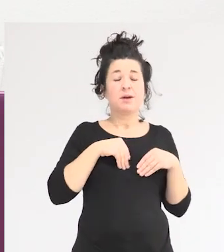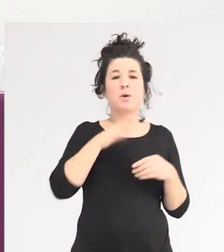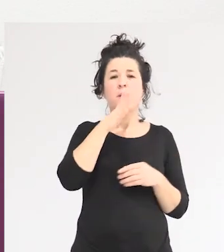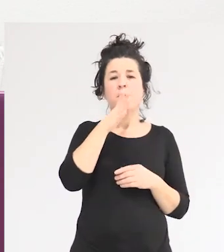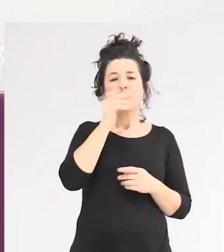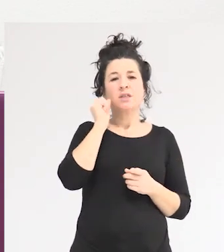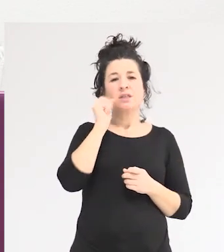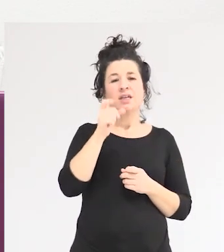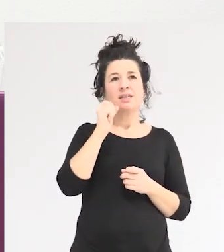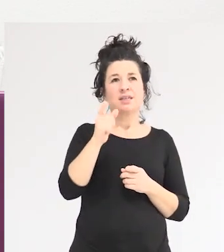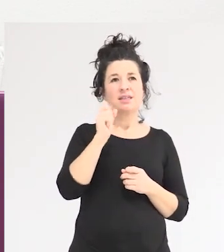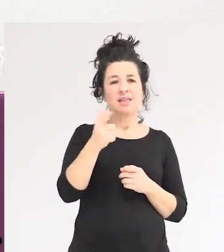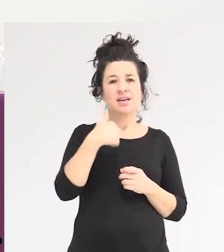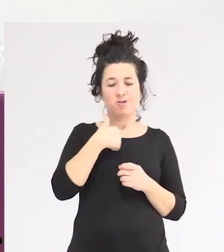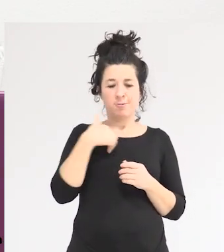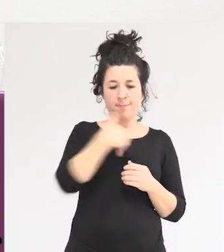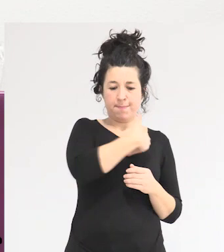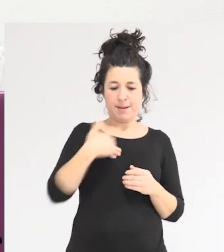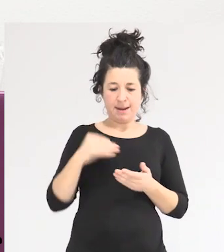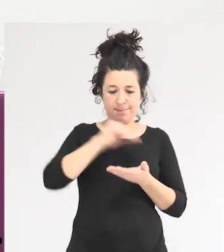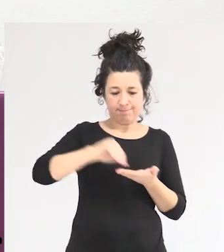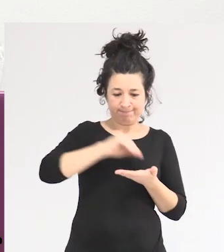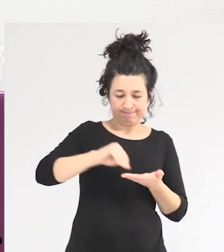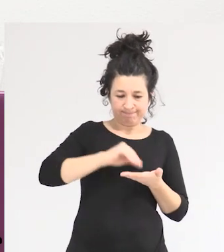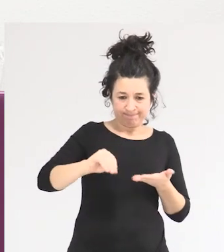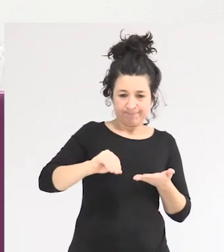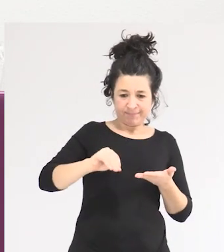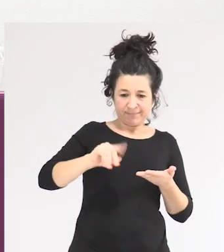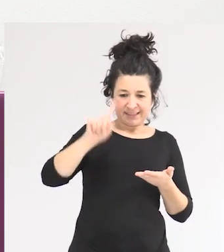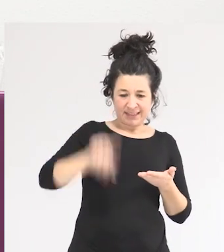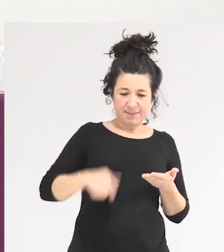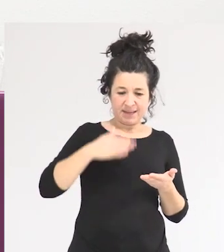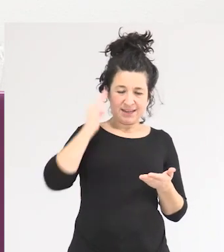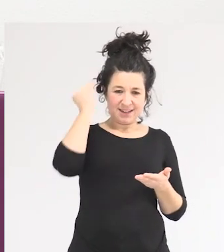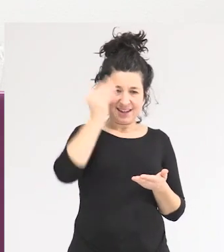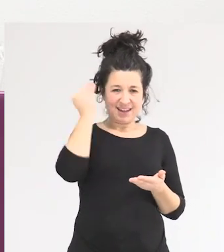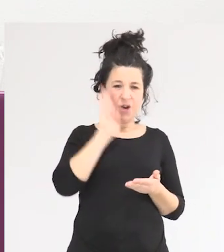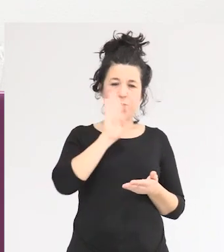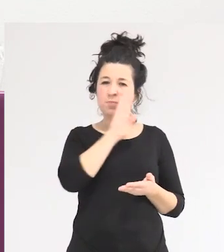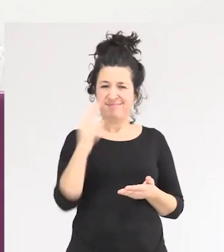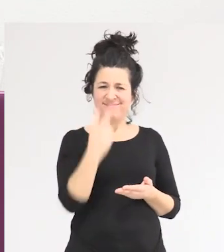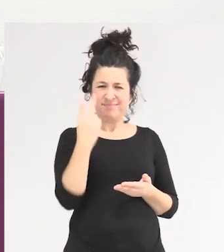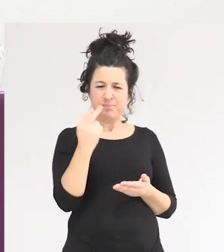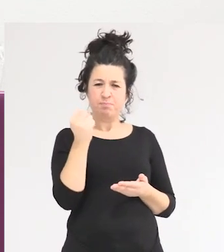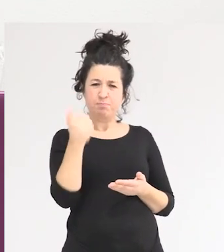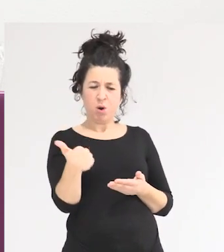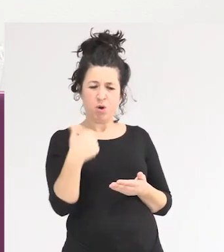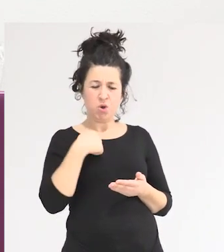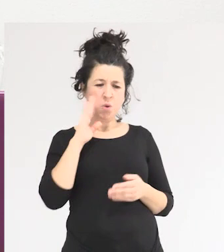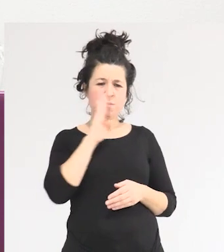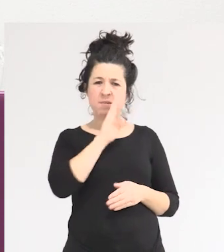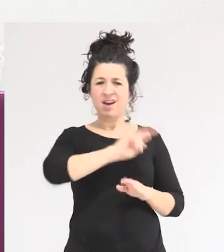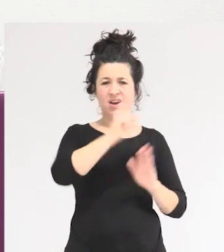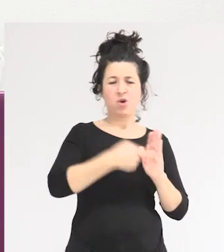idazle bezala jokatzen dudanean, ba, ama orde pixka bat ere ba naizela, ez? Zer naiz, behintzat ez naiz ama osoa, edo